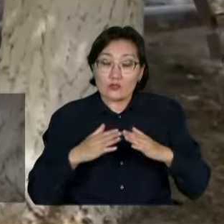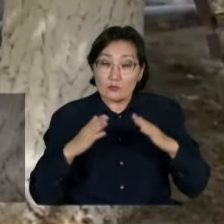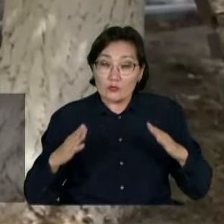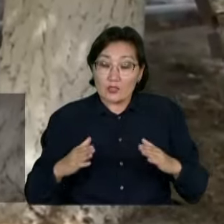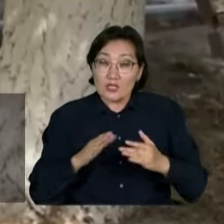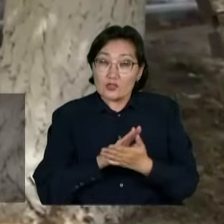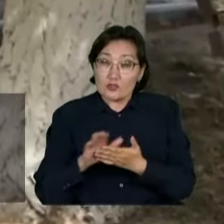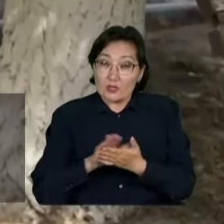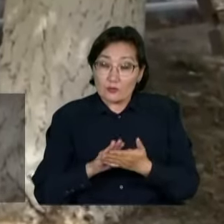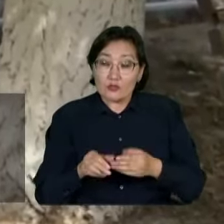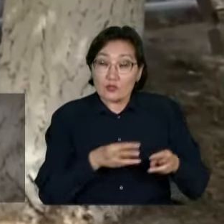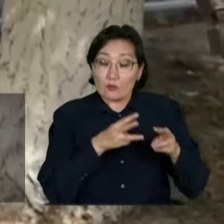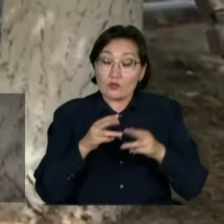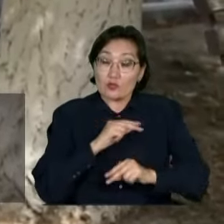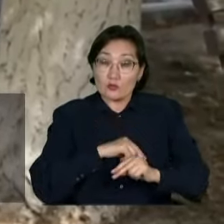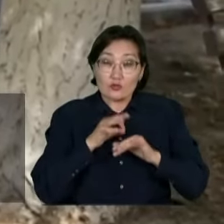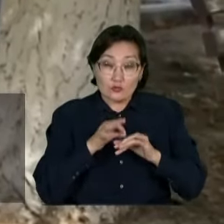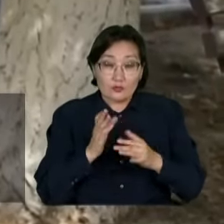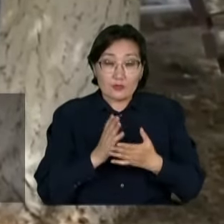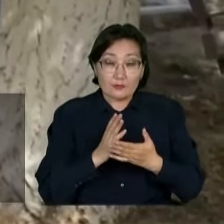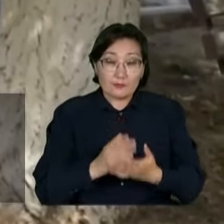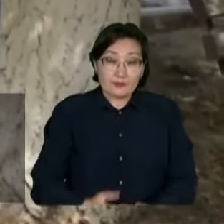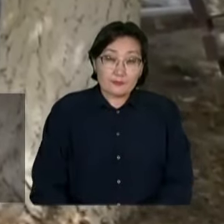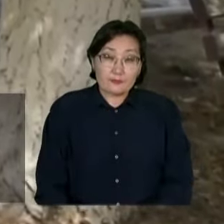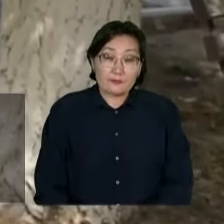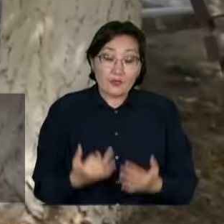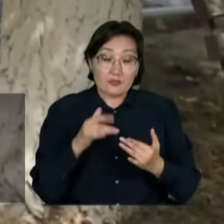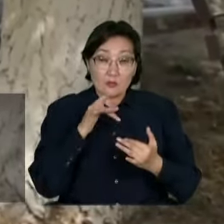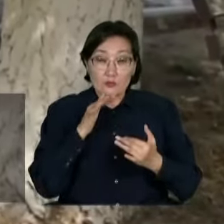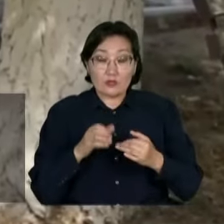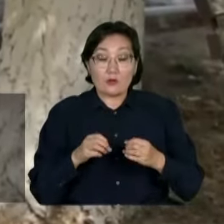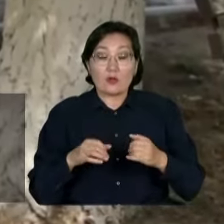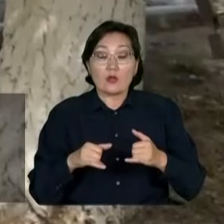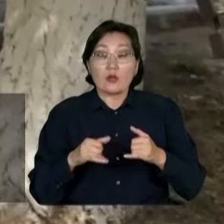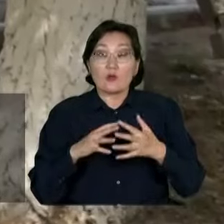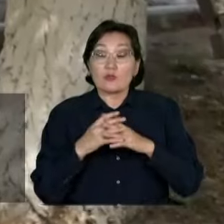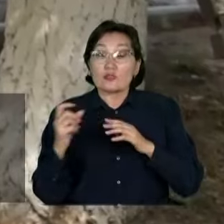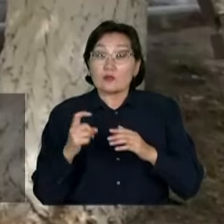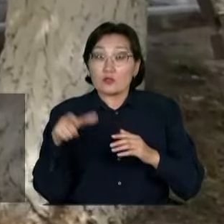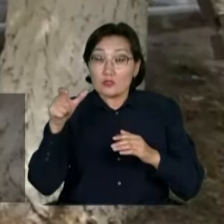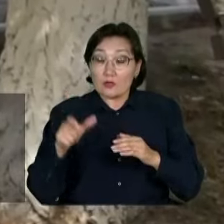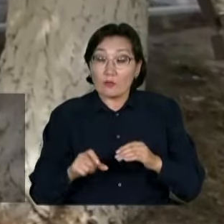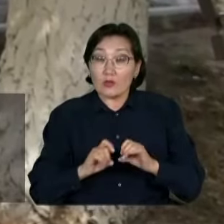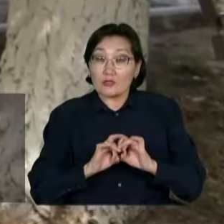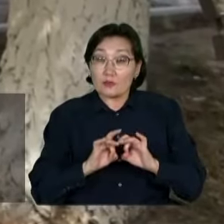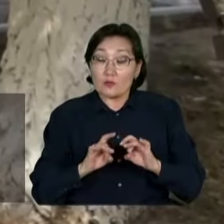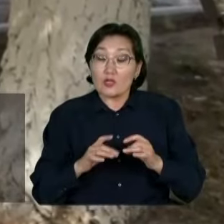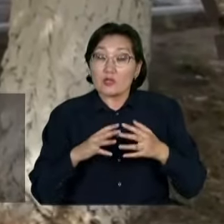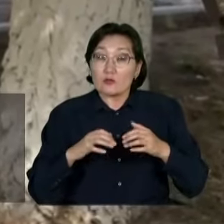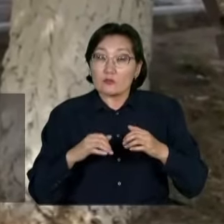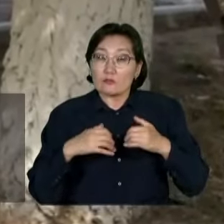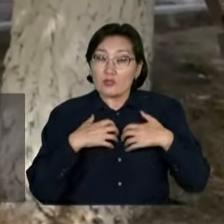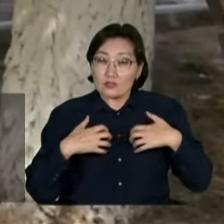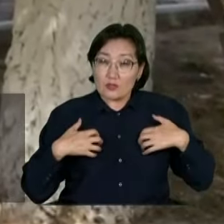дезинфекция жұмыстарын жүргізу үстіндеміз. Қазіргі таңда мал иелеріне айтарымыз, малдарыңызды жіті